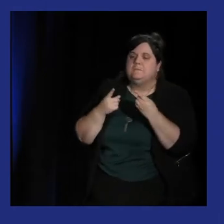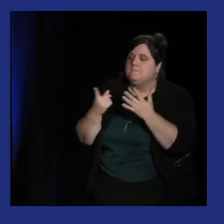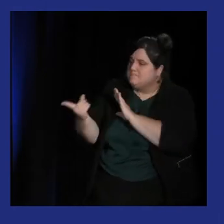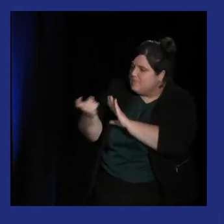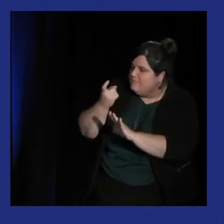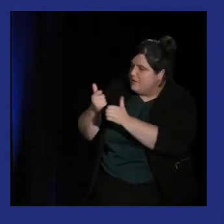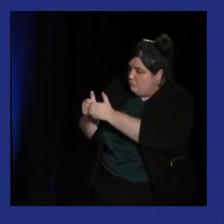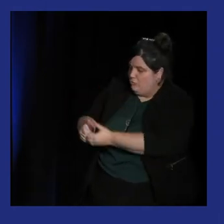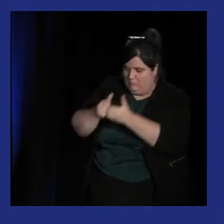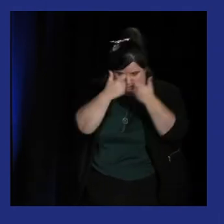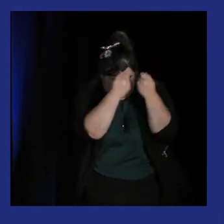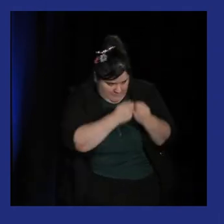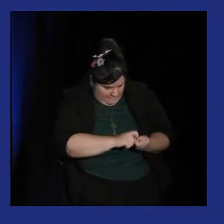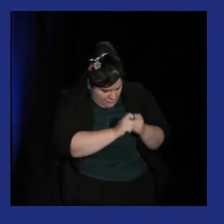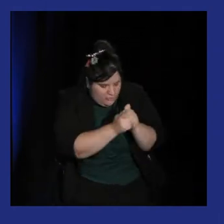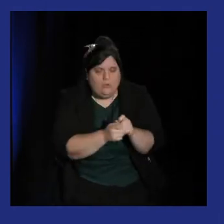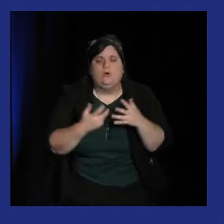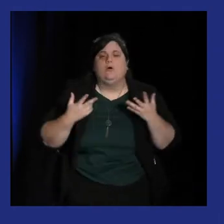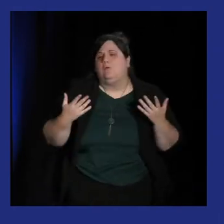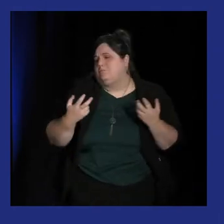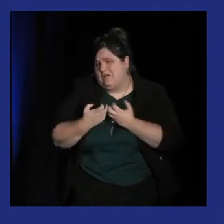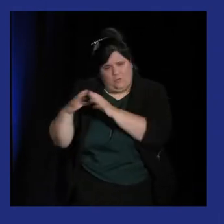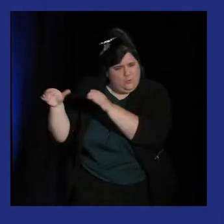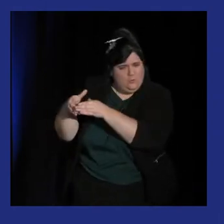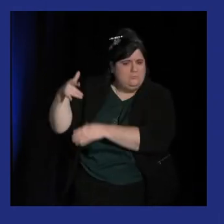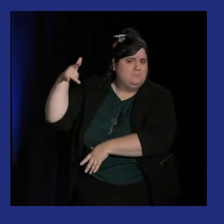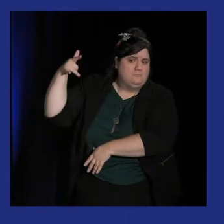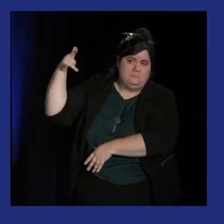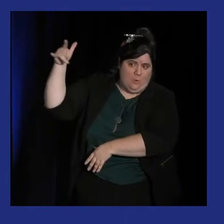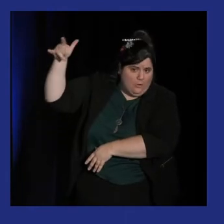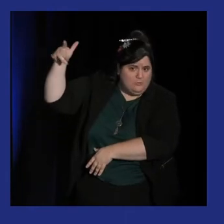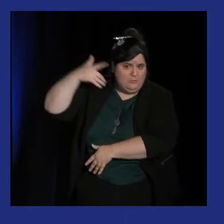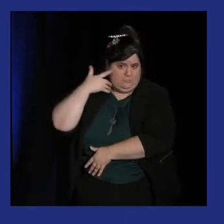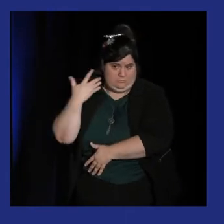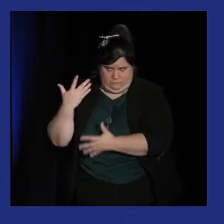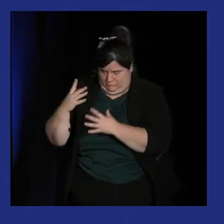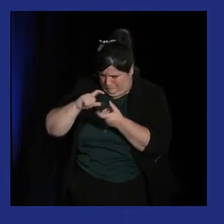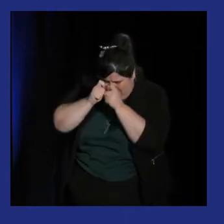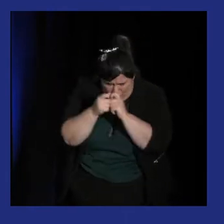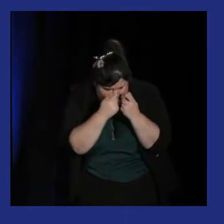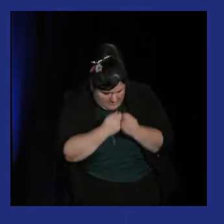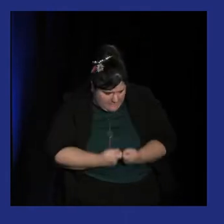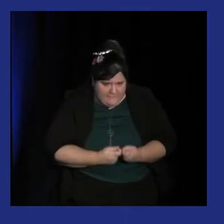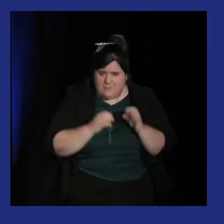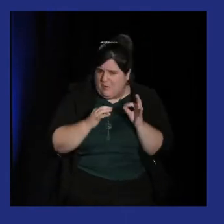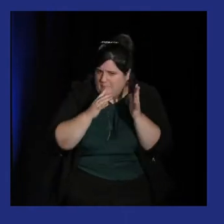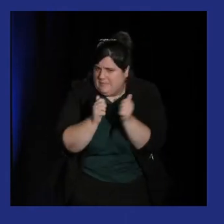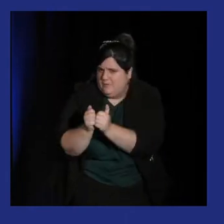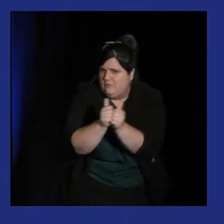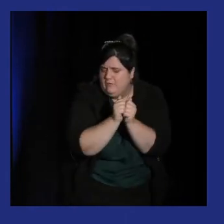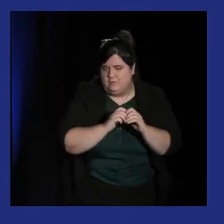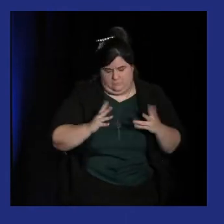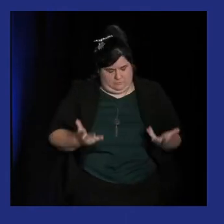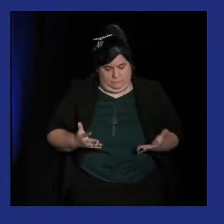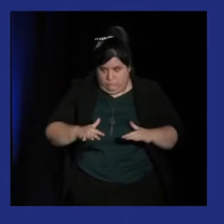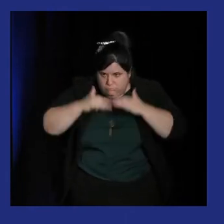c'était il y avait qu'un seul Vania par exemple d'arranger avec un groupe rock de maths et ça c'était assez impressionnant dans la mesure où évidemment